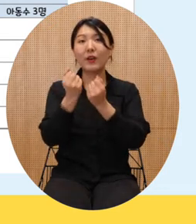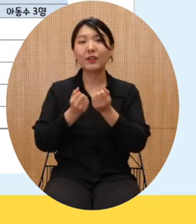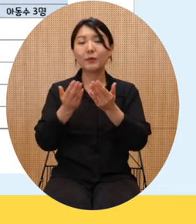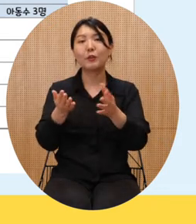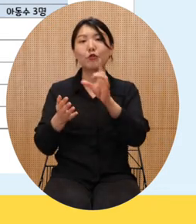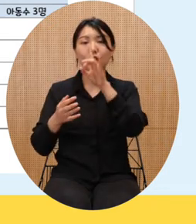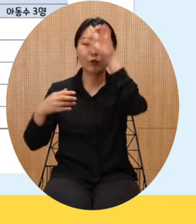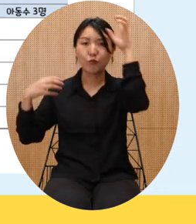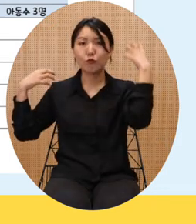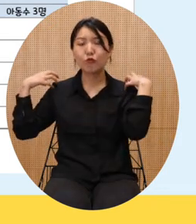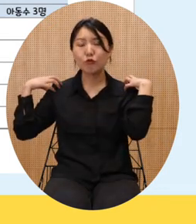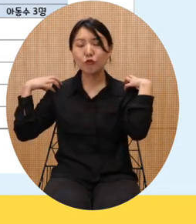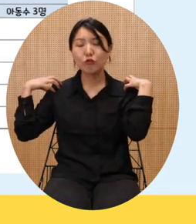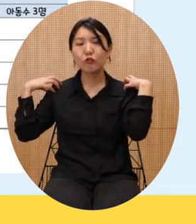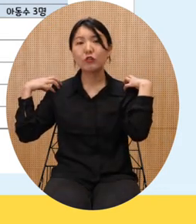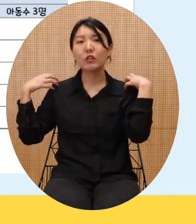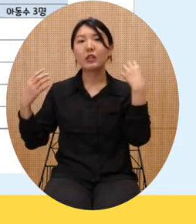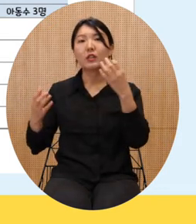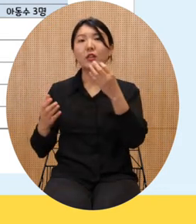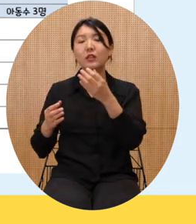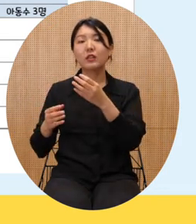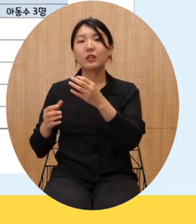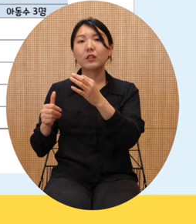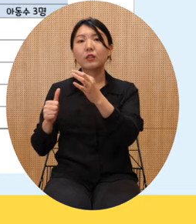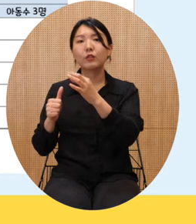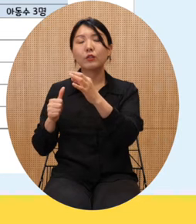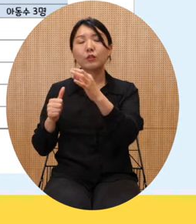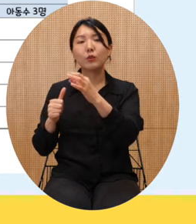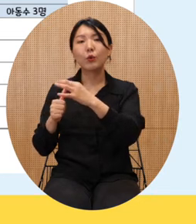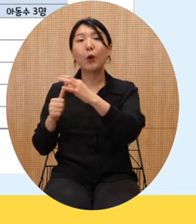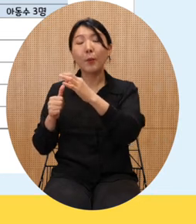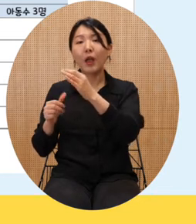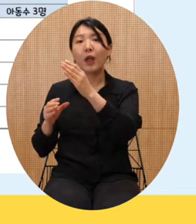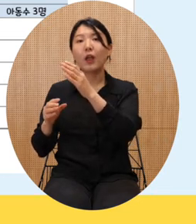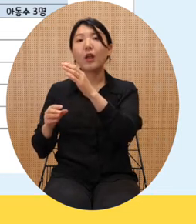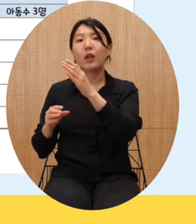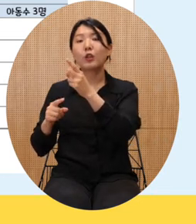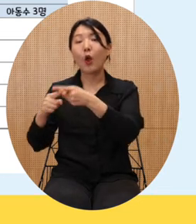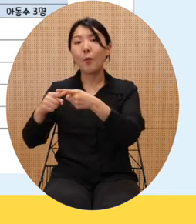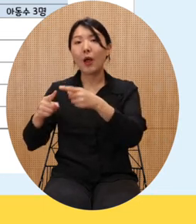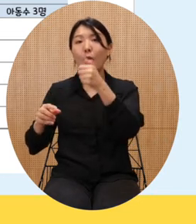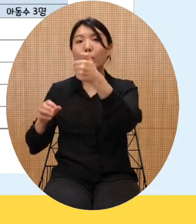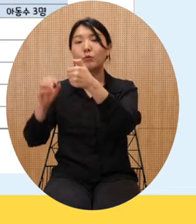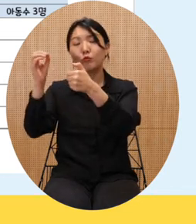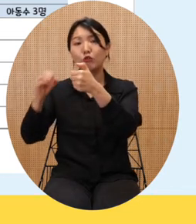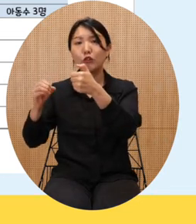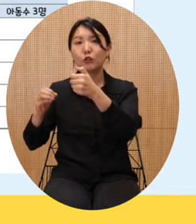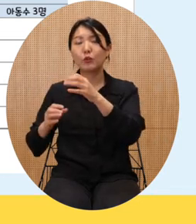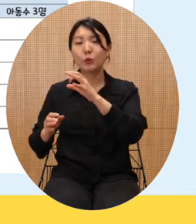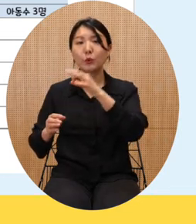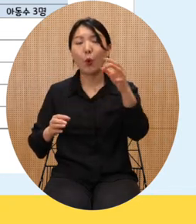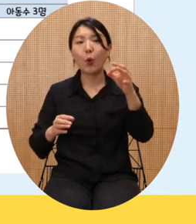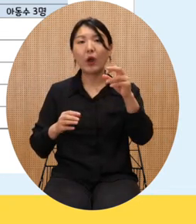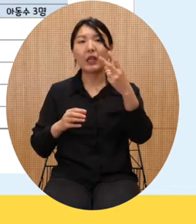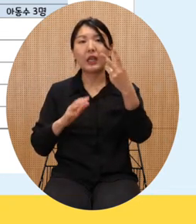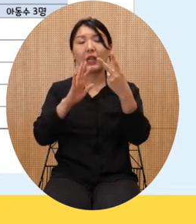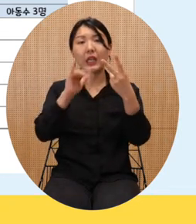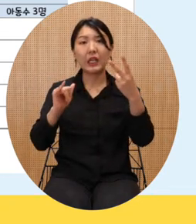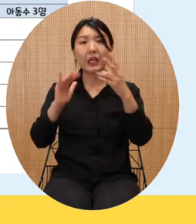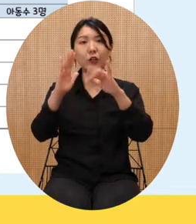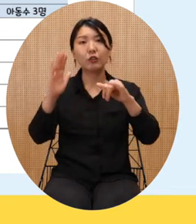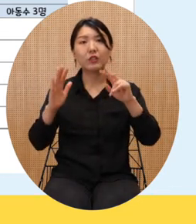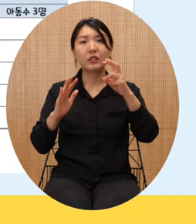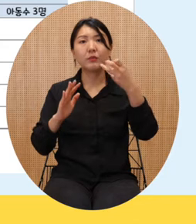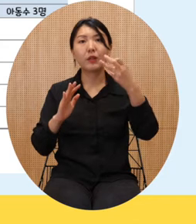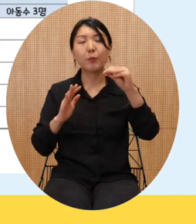모델을 설명을 드리면, 이제 중앙정부의 주거급여의 절반, 50%를 기본적으로 지급을 합니다. 그러니까 2인 가구 같은